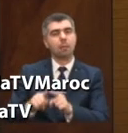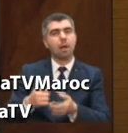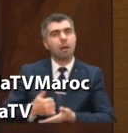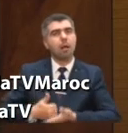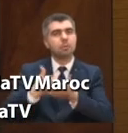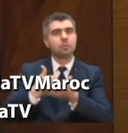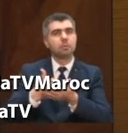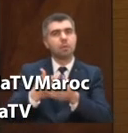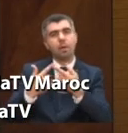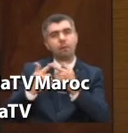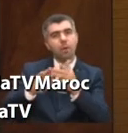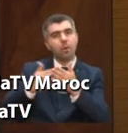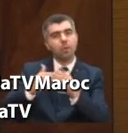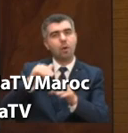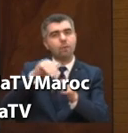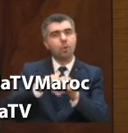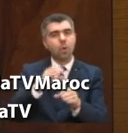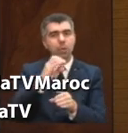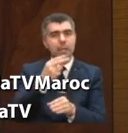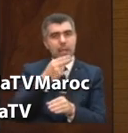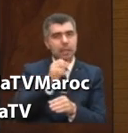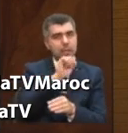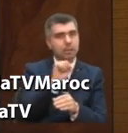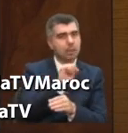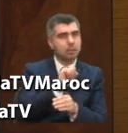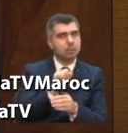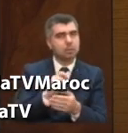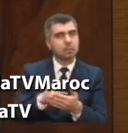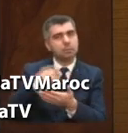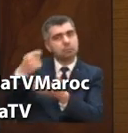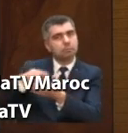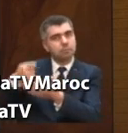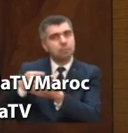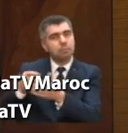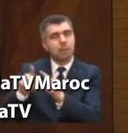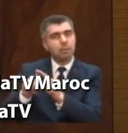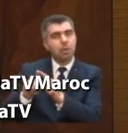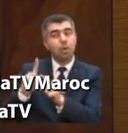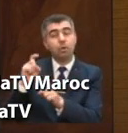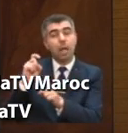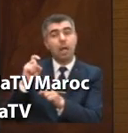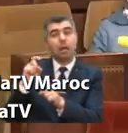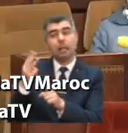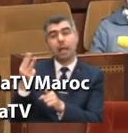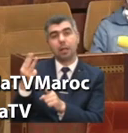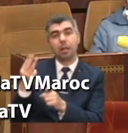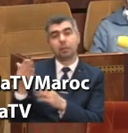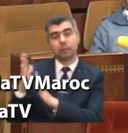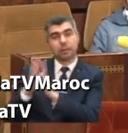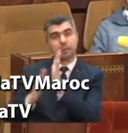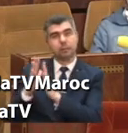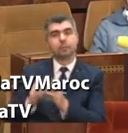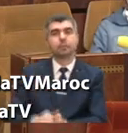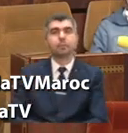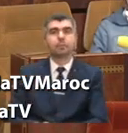ولا يدوزوا المبالغ للصندوق الوطني للضمان الاجتماعي باش يخلص من بعض الاجراء ممن تبقوا من شهر من شهر من شهر ثلاثة. والا